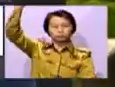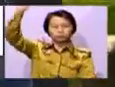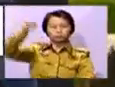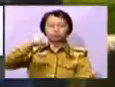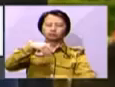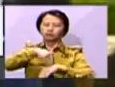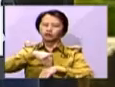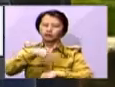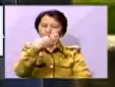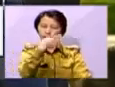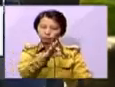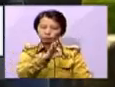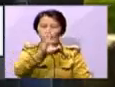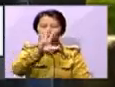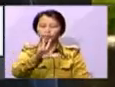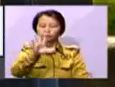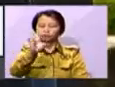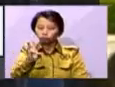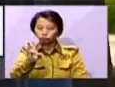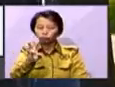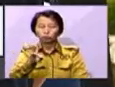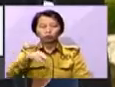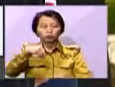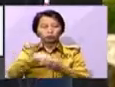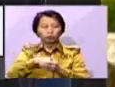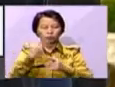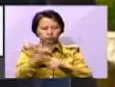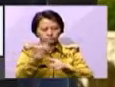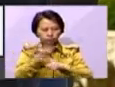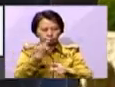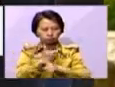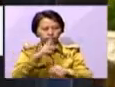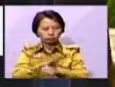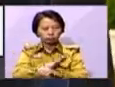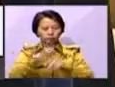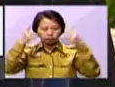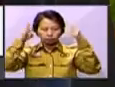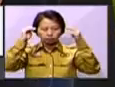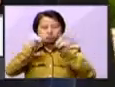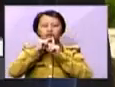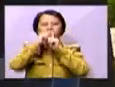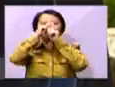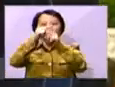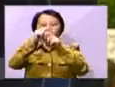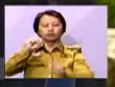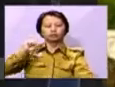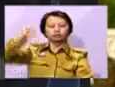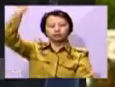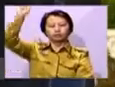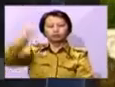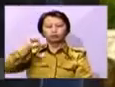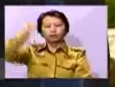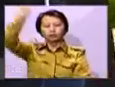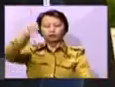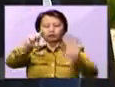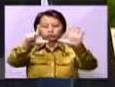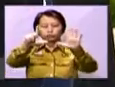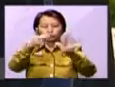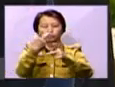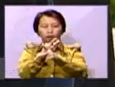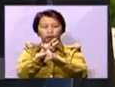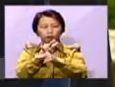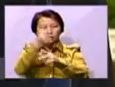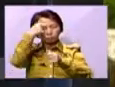pada 1957. Dalam raptai penuh ini, Perdana Menteri melaungkan Merdeka sebanyak 7 kali